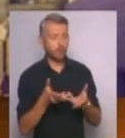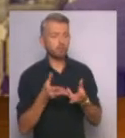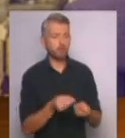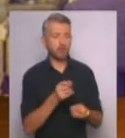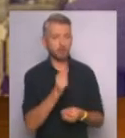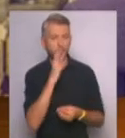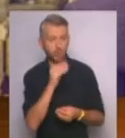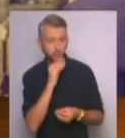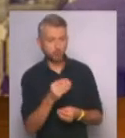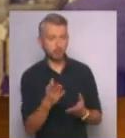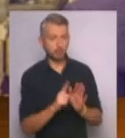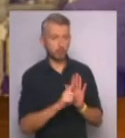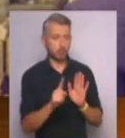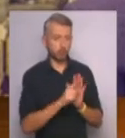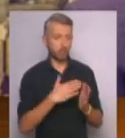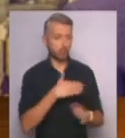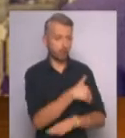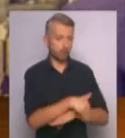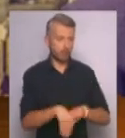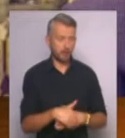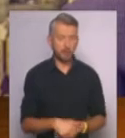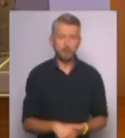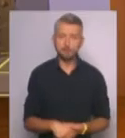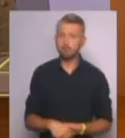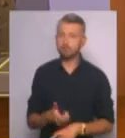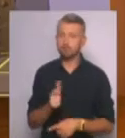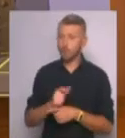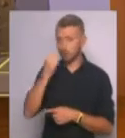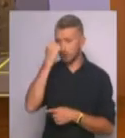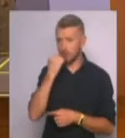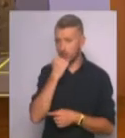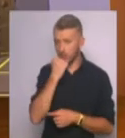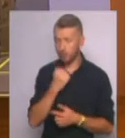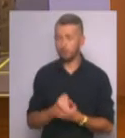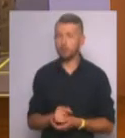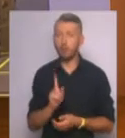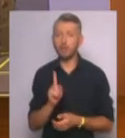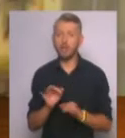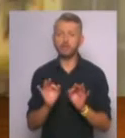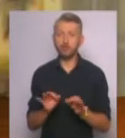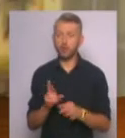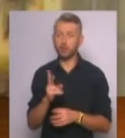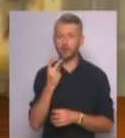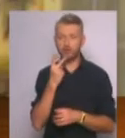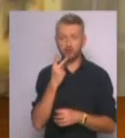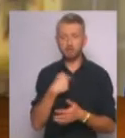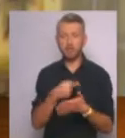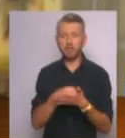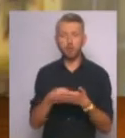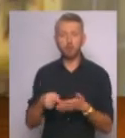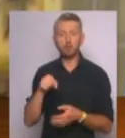перевізників, які курсують нашими вулицями. Так, дуже дякую. Це було б логічно. Однак, звичайно, як завжди ми наголошуємо